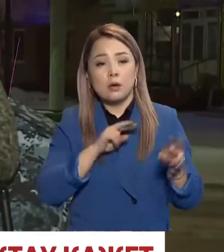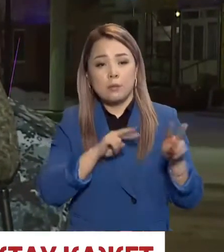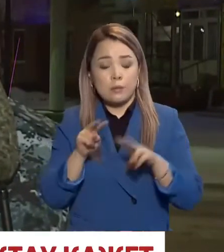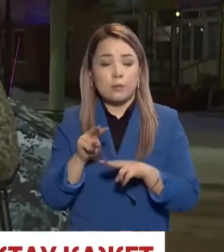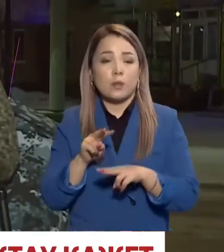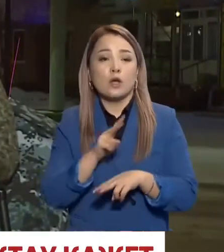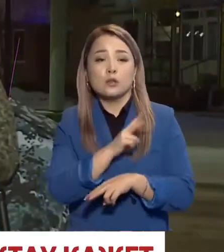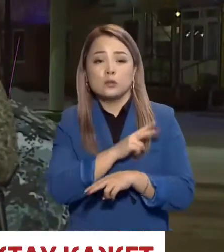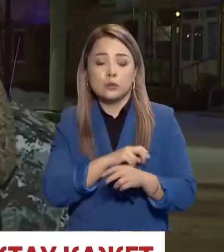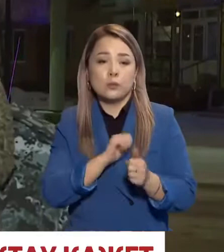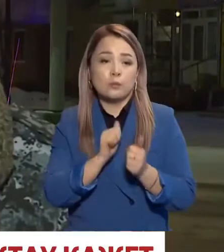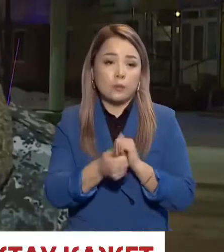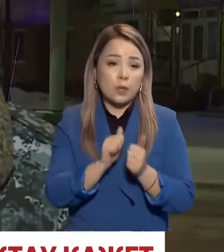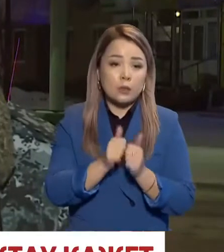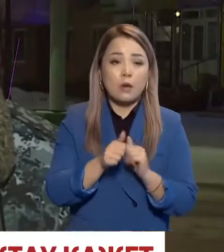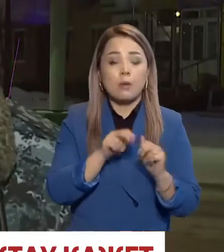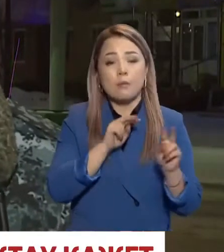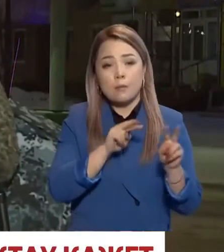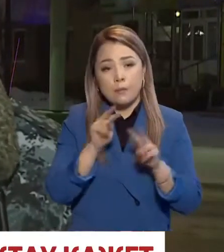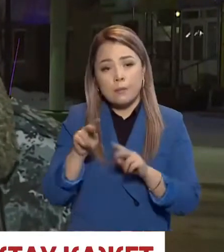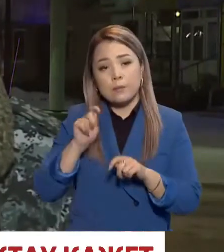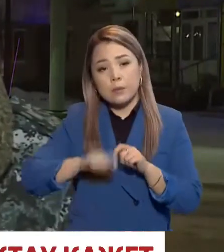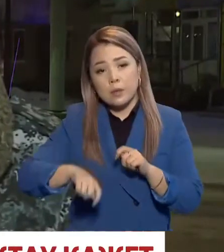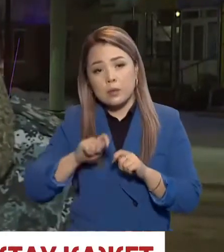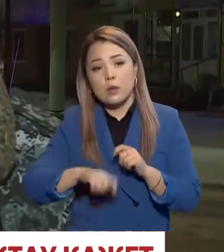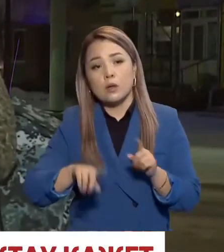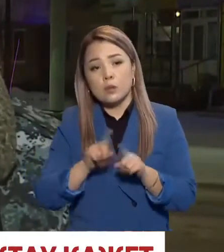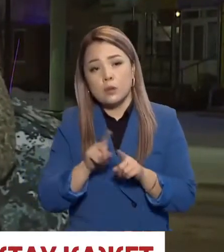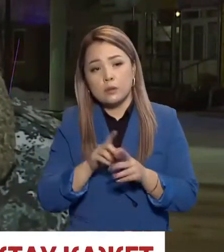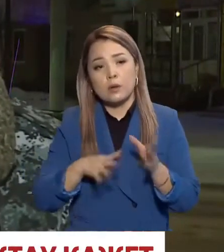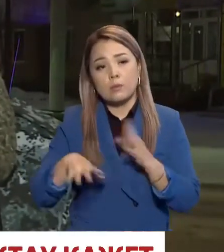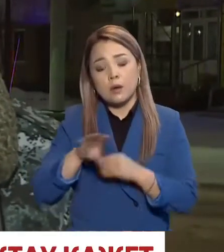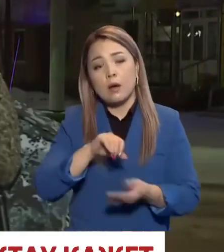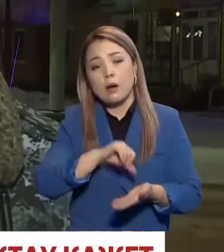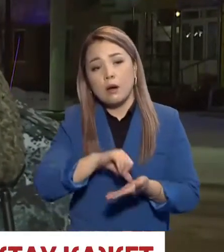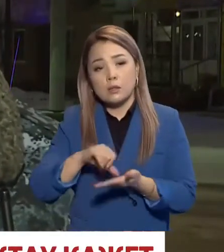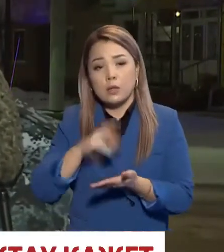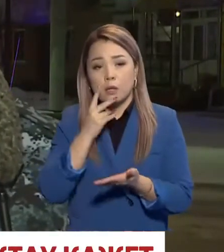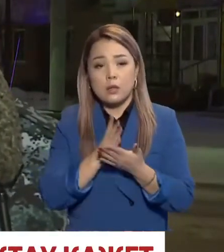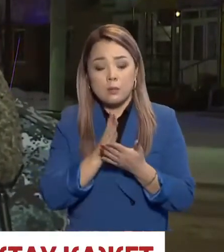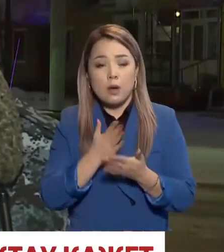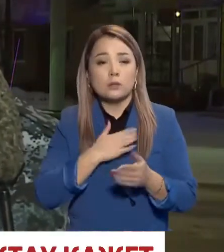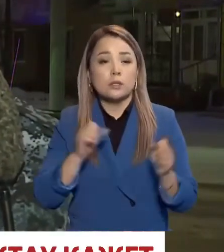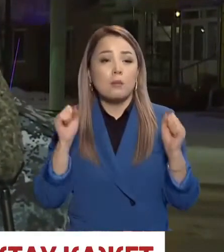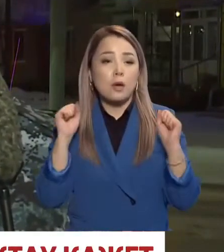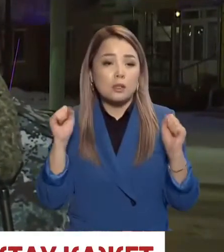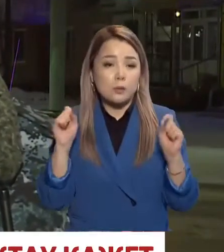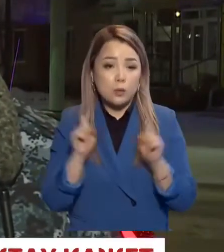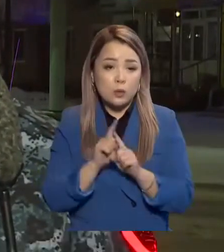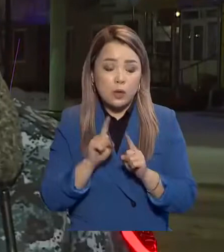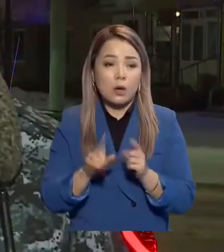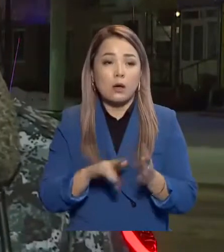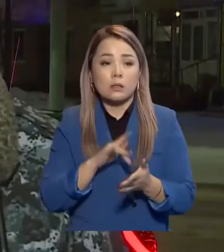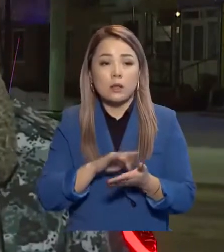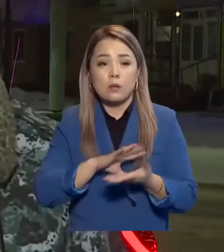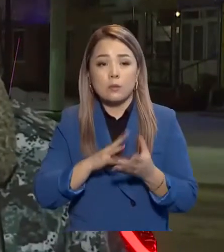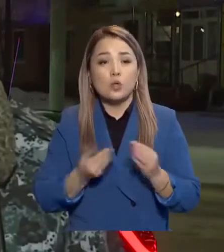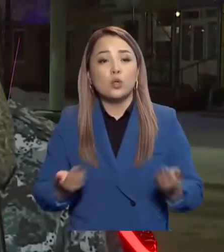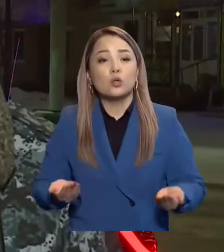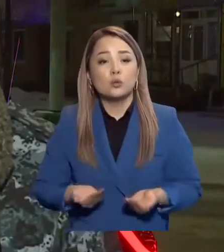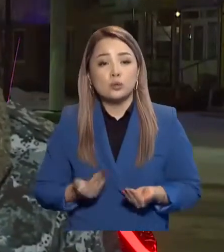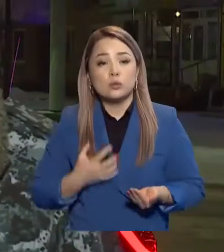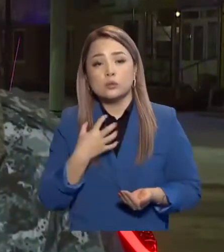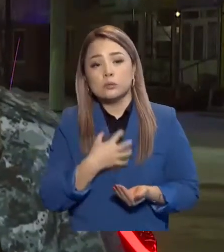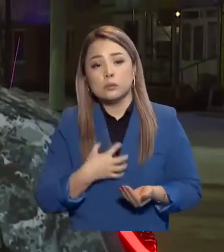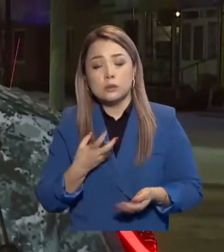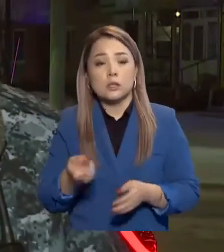Сол 220 азаматтар ішінде ол жаңағы бізде Ауғанстан соғысына қатысқан азаматтар, біздің спортсмендер, қаланың негізгі өзі тұрғындары өздері